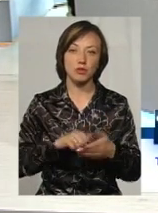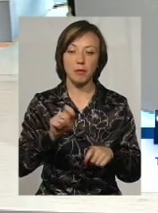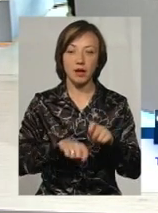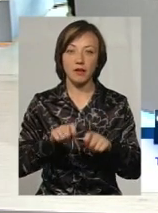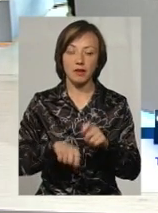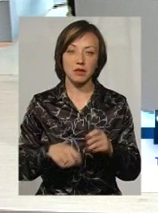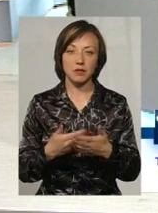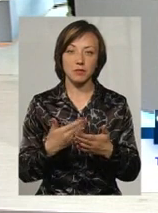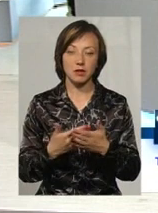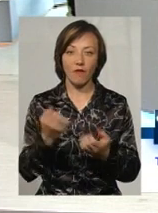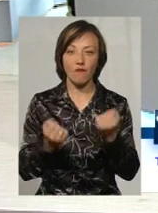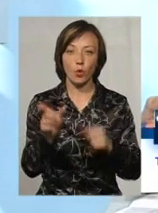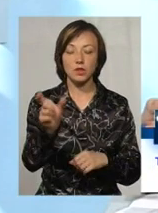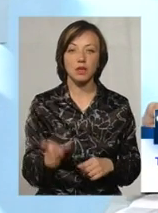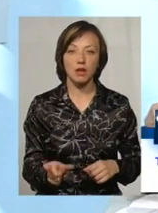перевірити водія,